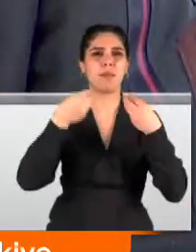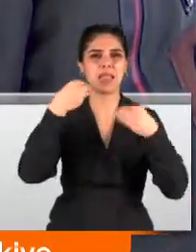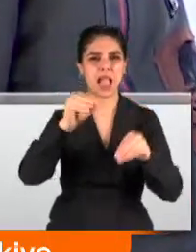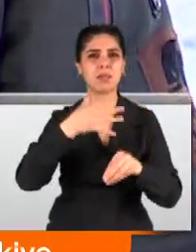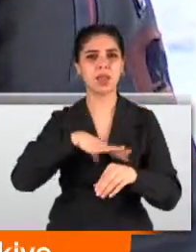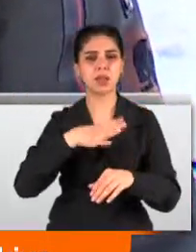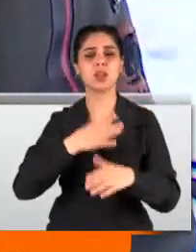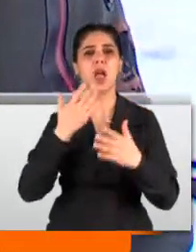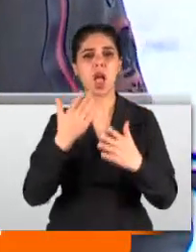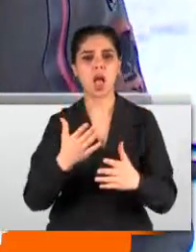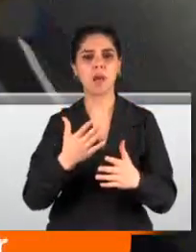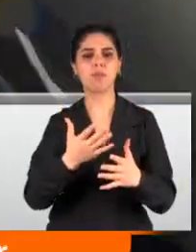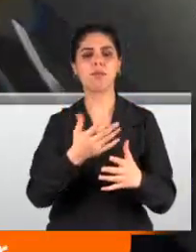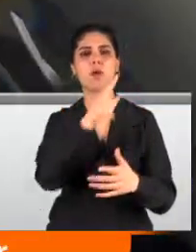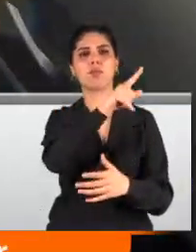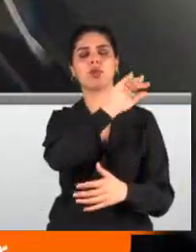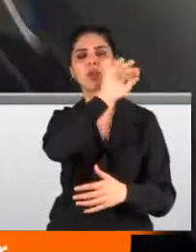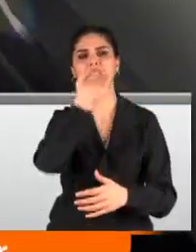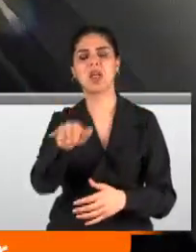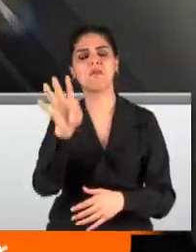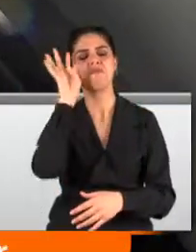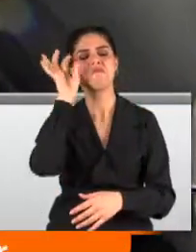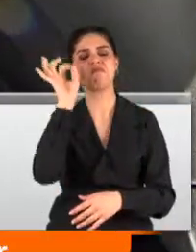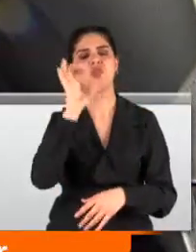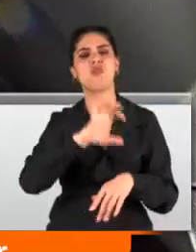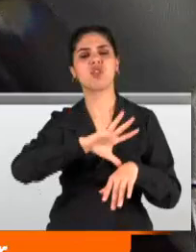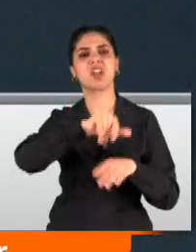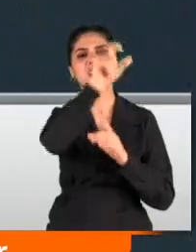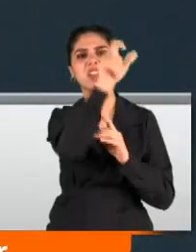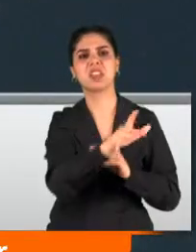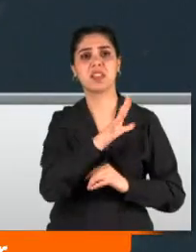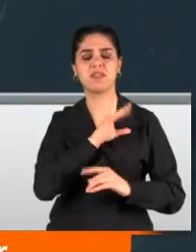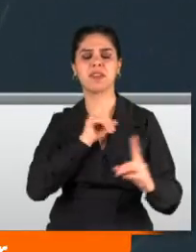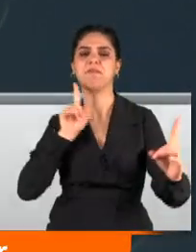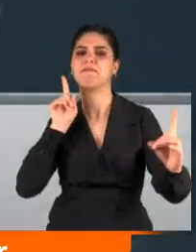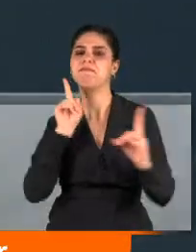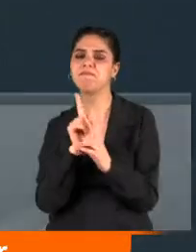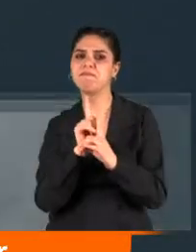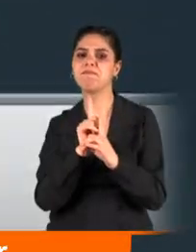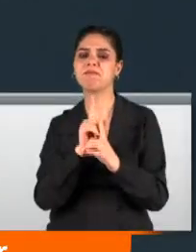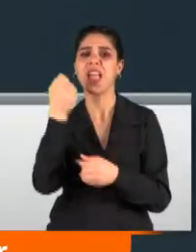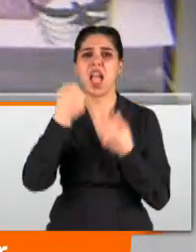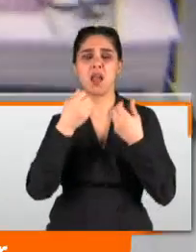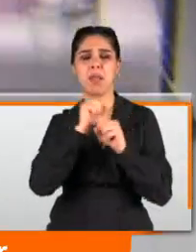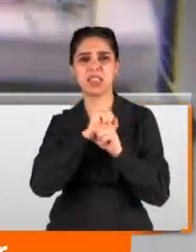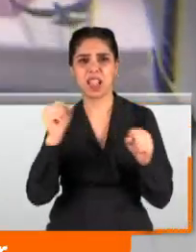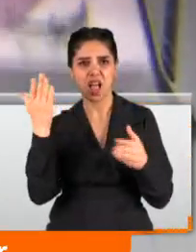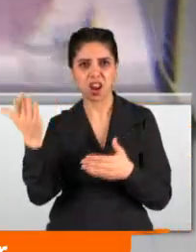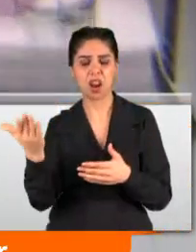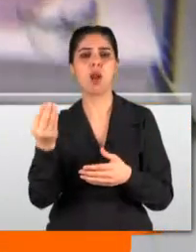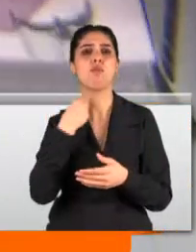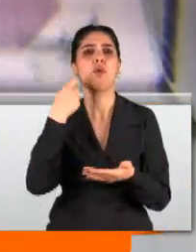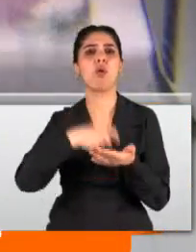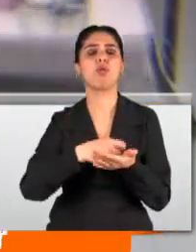ama karşısında alıcı değil profesyonel hırsızlar vardı. Onların ağına düştü. Hem arabasını kaybetti hem de